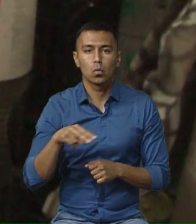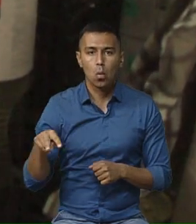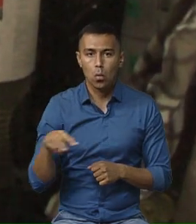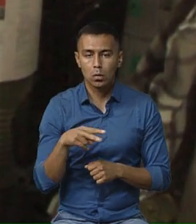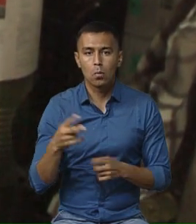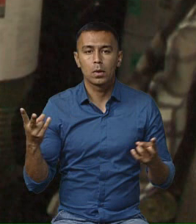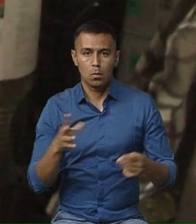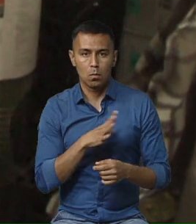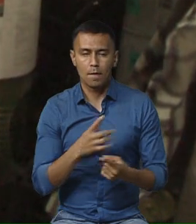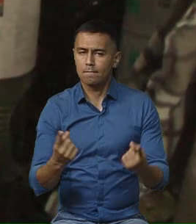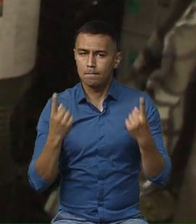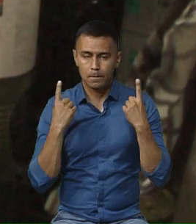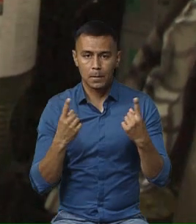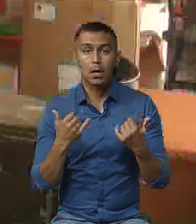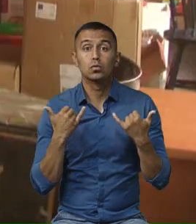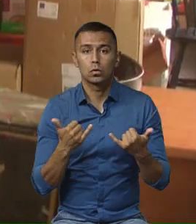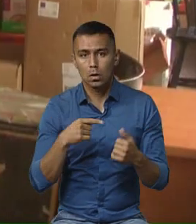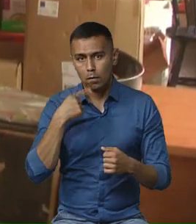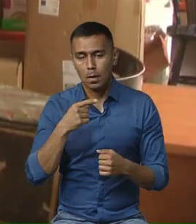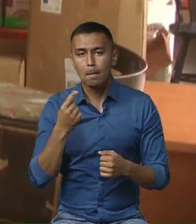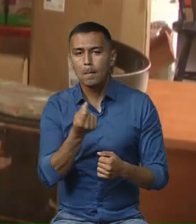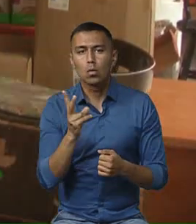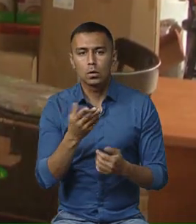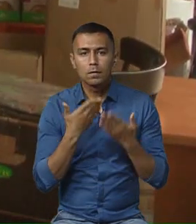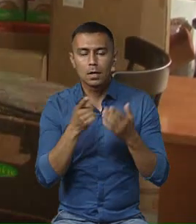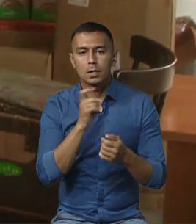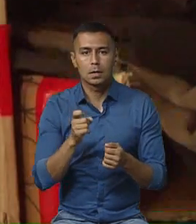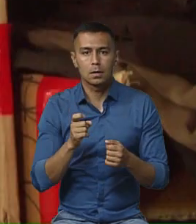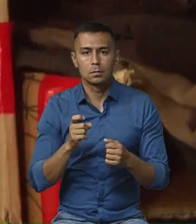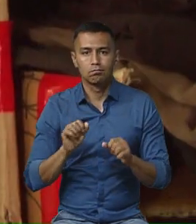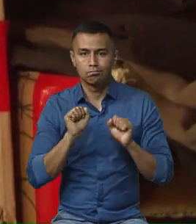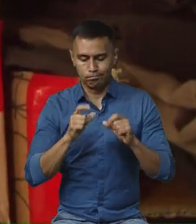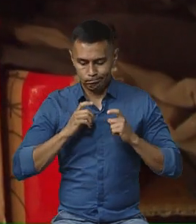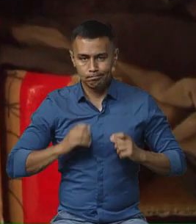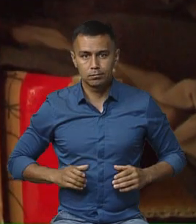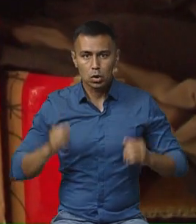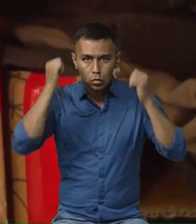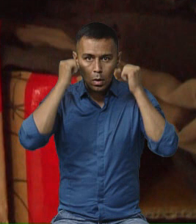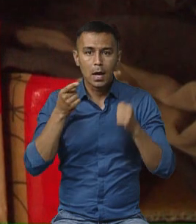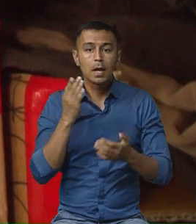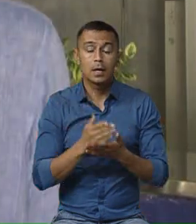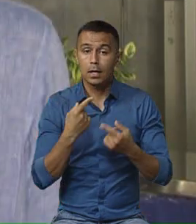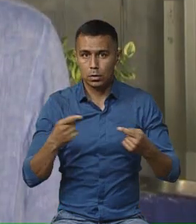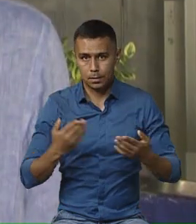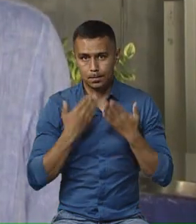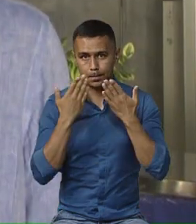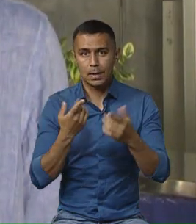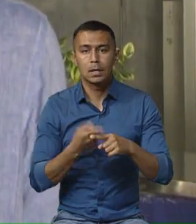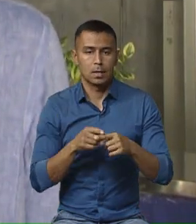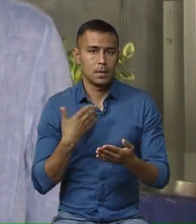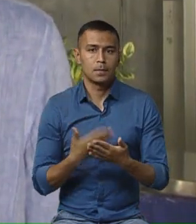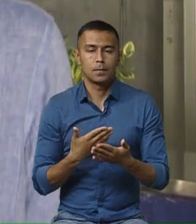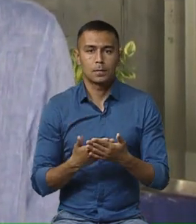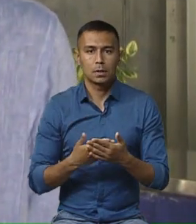лютого потреби були колосальні. Сьогодні ж, каже, мало хто звертається за бронежилетами чи шоломами. Проте є інші запити. Це,